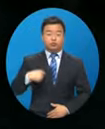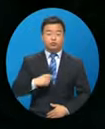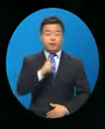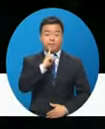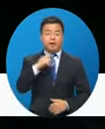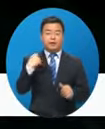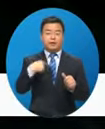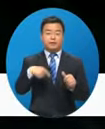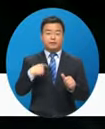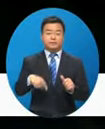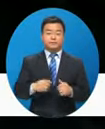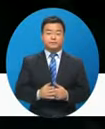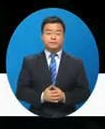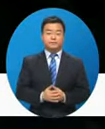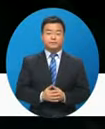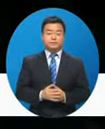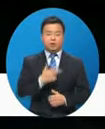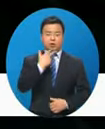영어